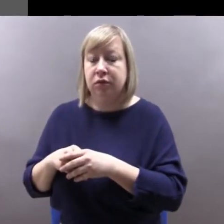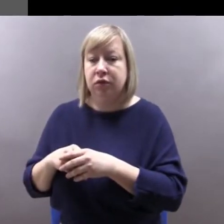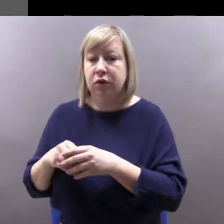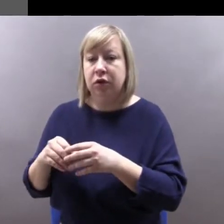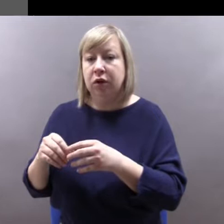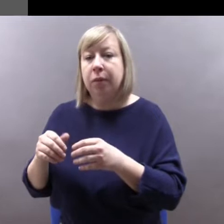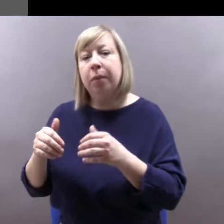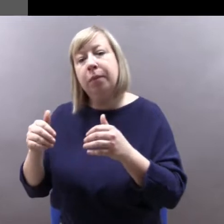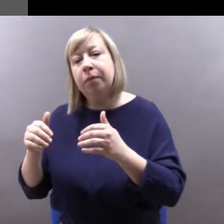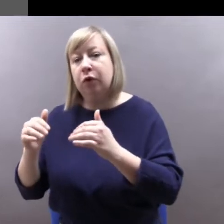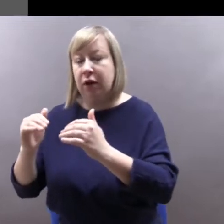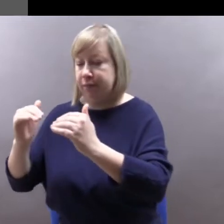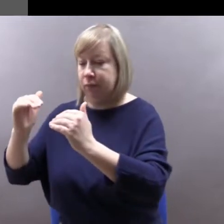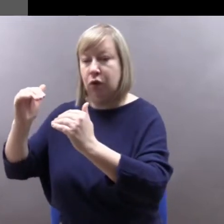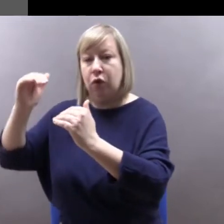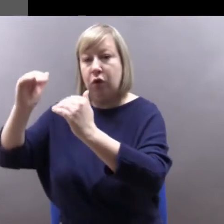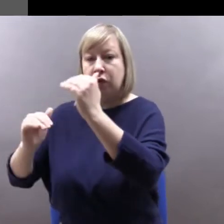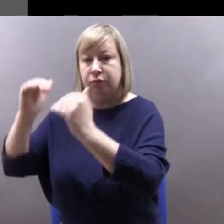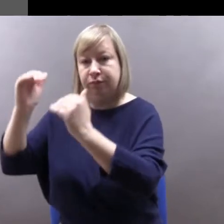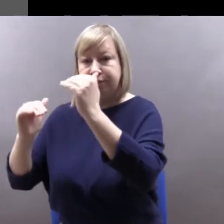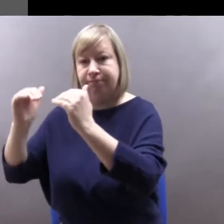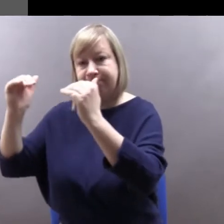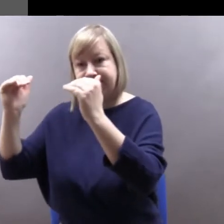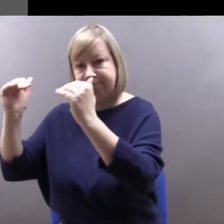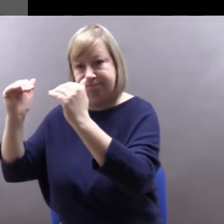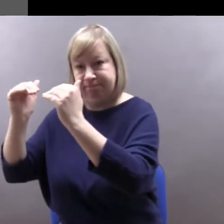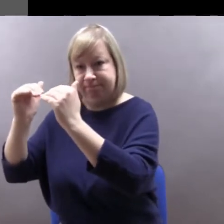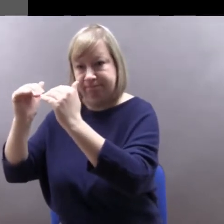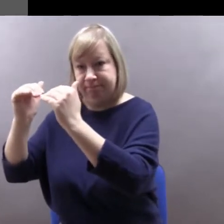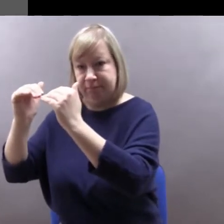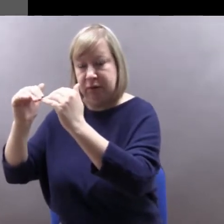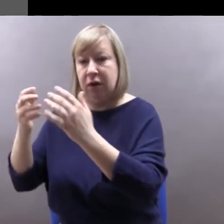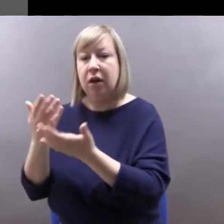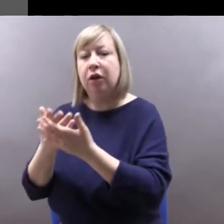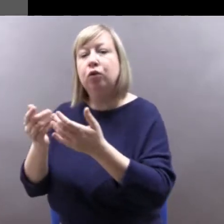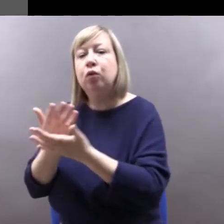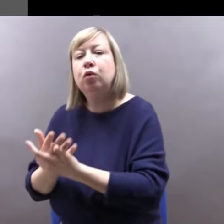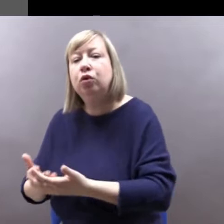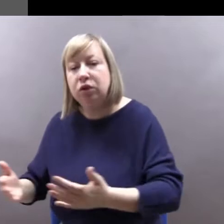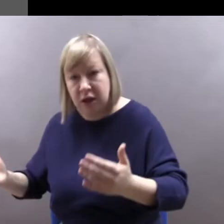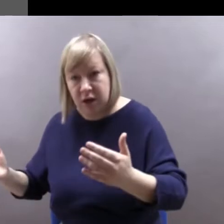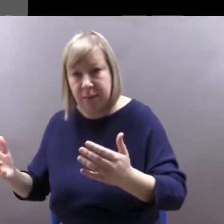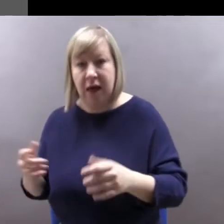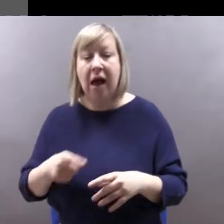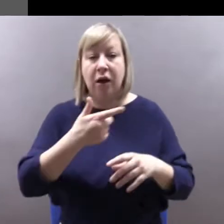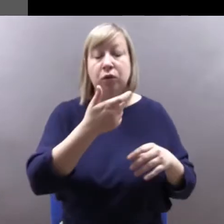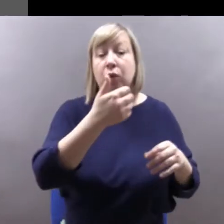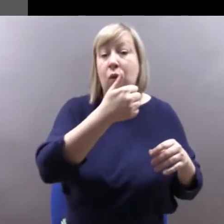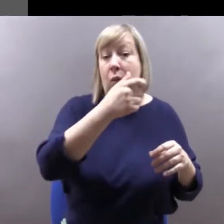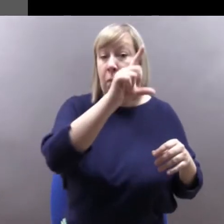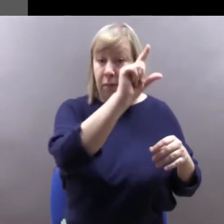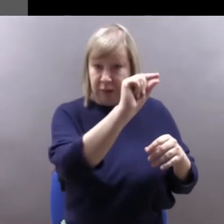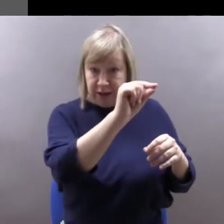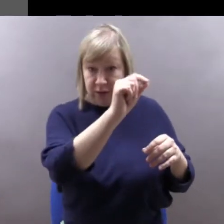tak głębokiej ingerencji nie mogliśmy poczynić. Poproszę o następny slajd. Na slajdzie